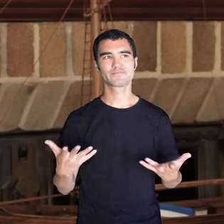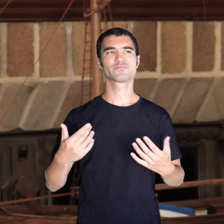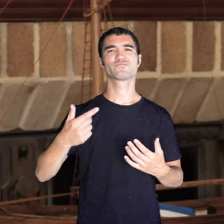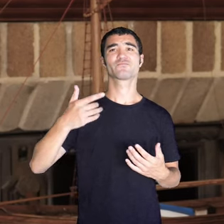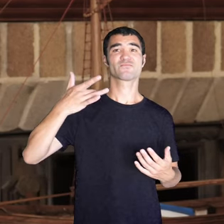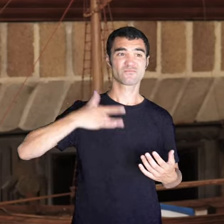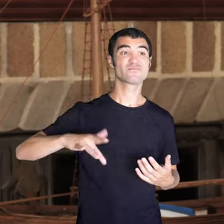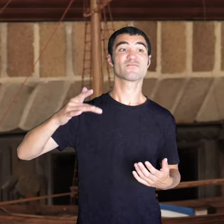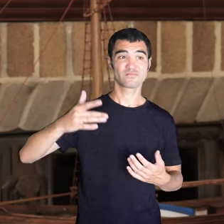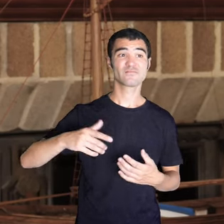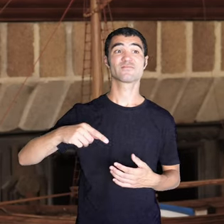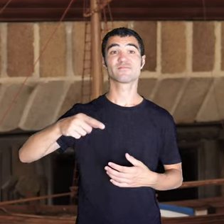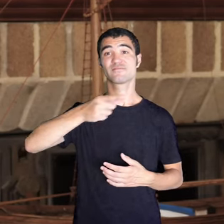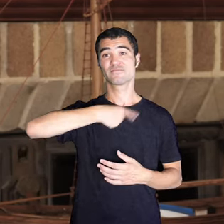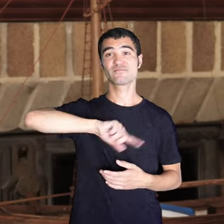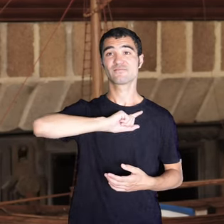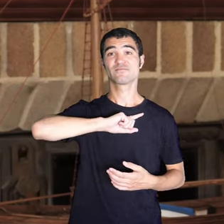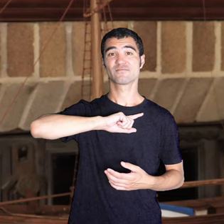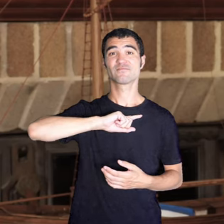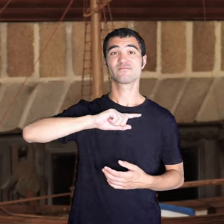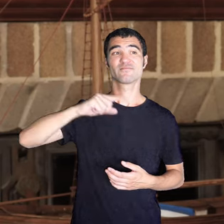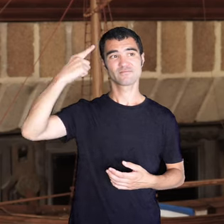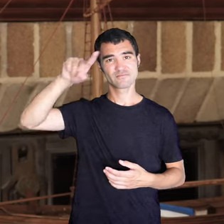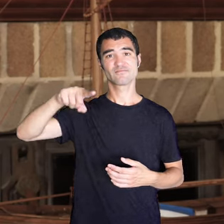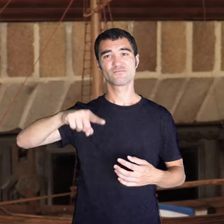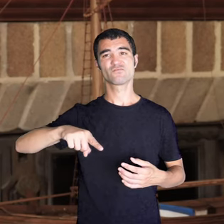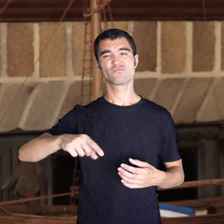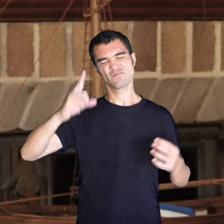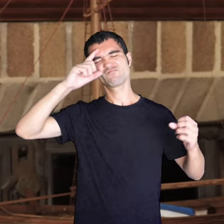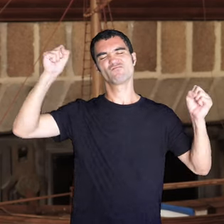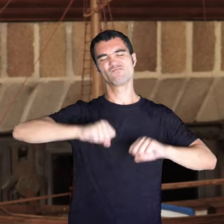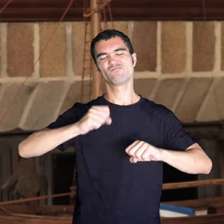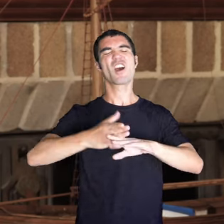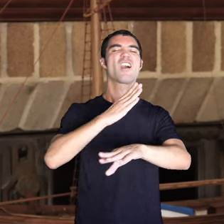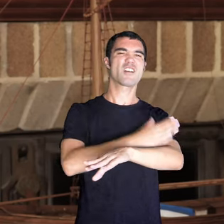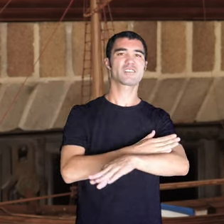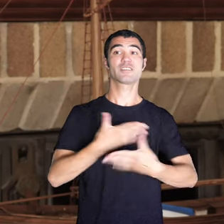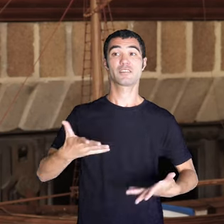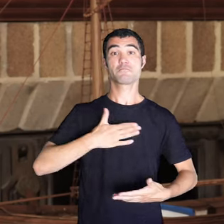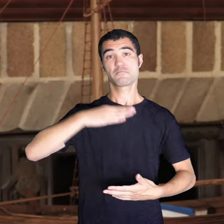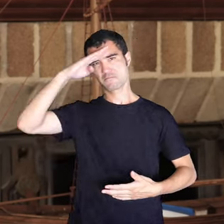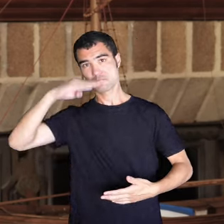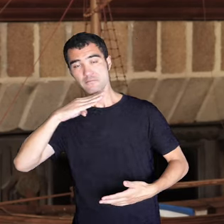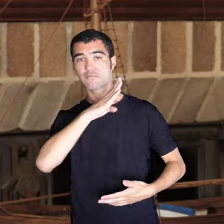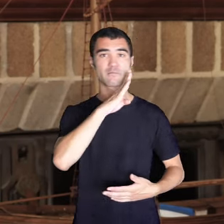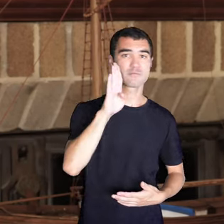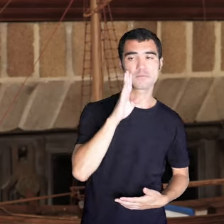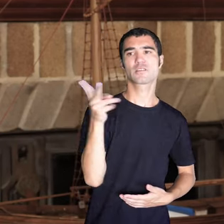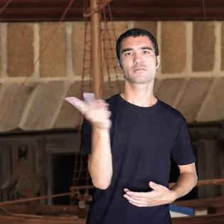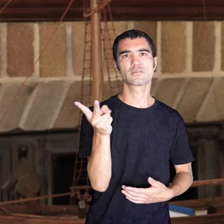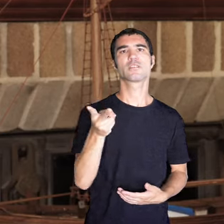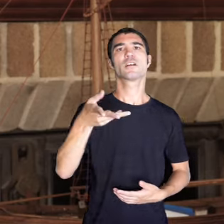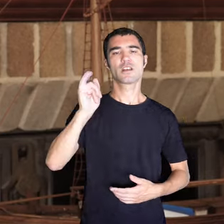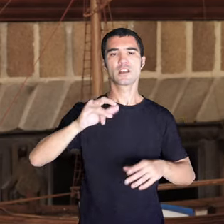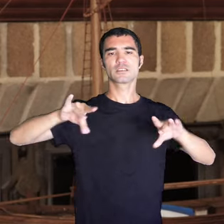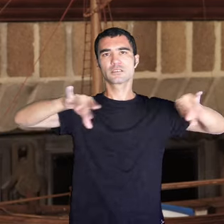ja havia dit, se pot dir, havia decidit tantes, i mon pare i ma mare tenien